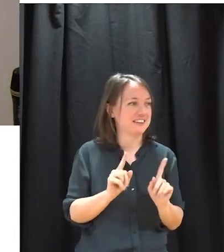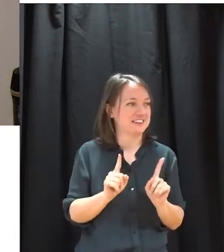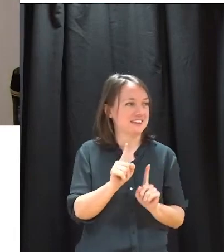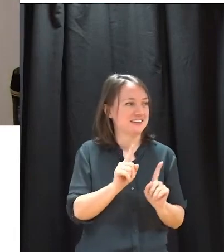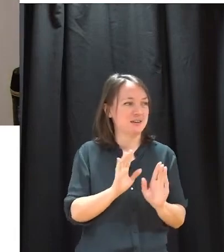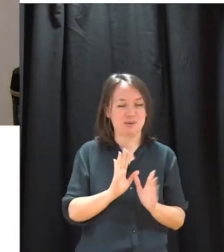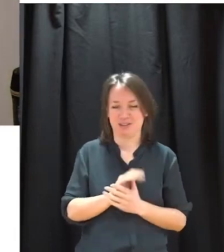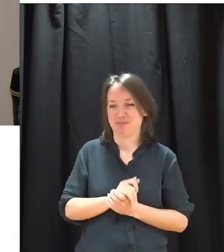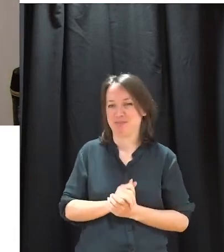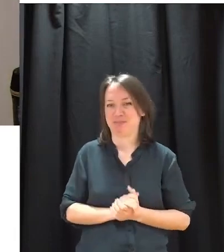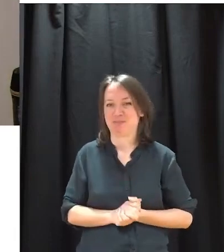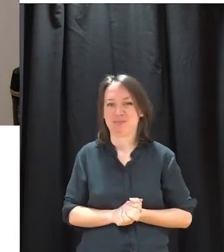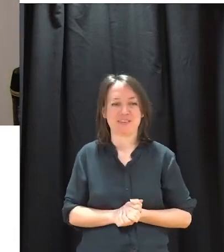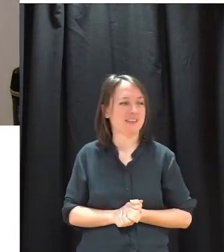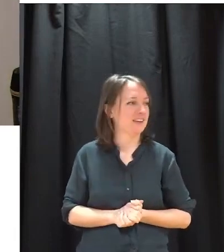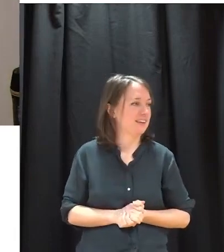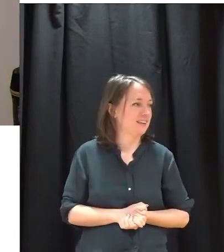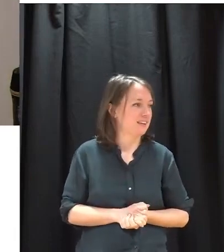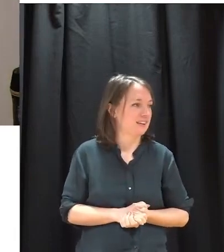Et